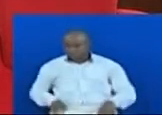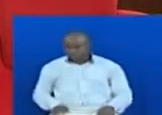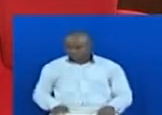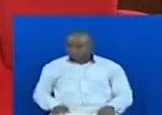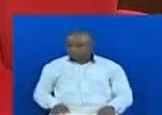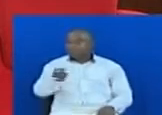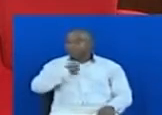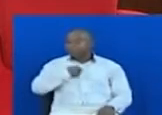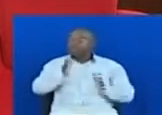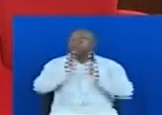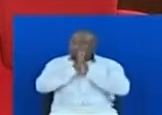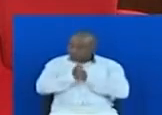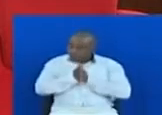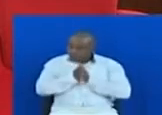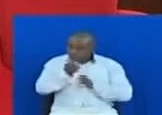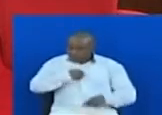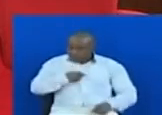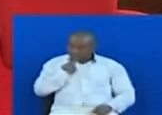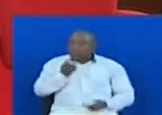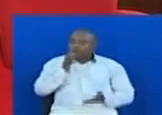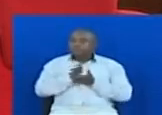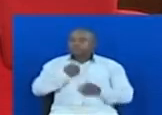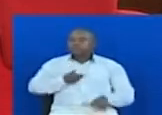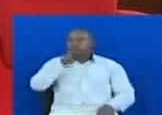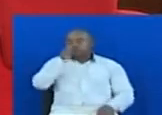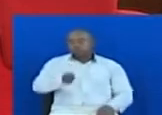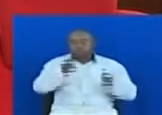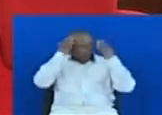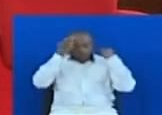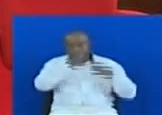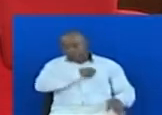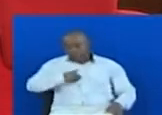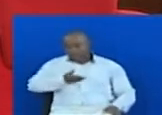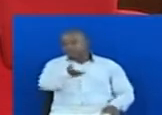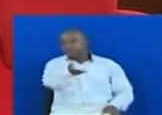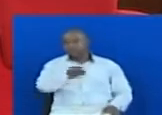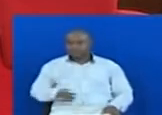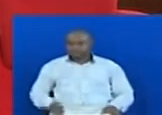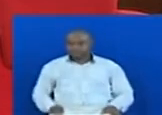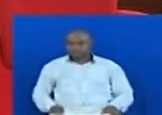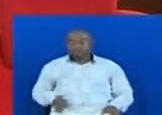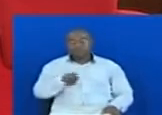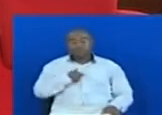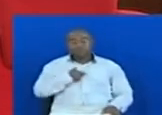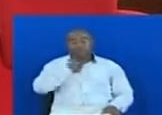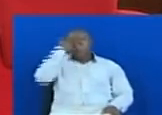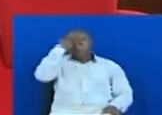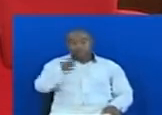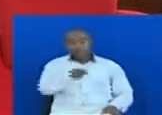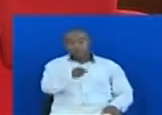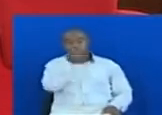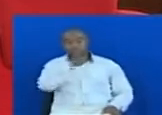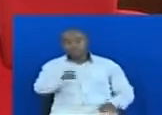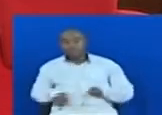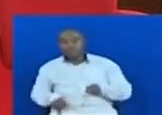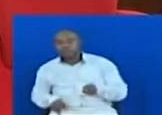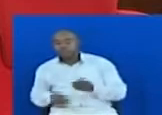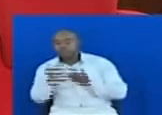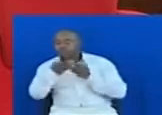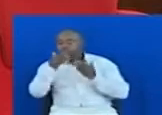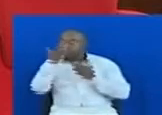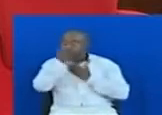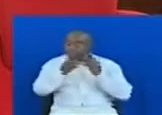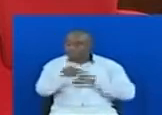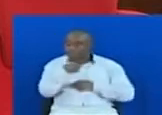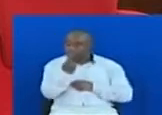nashukuru sana, niseme tu kwamba kwa kweli tunampongeza sana Mheshimiwa Rais. Na mimi naamini Tanzania ni nchi ya kwanza